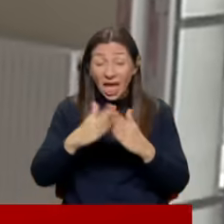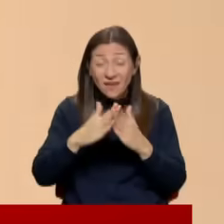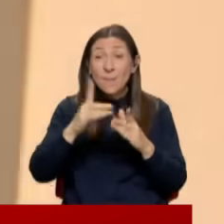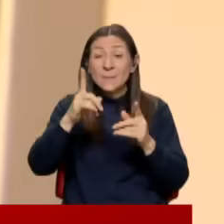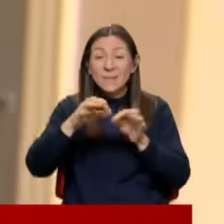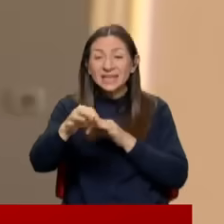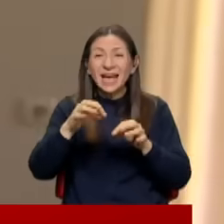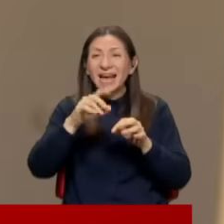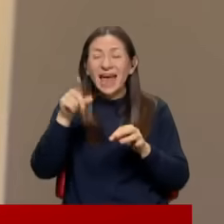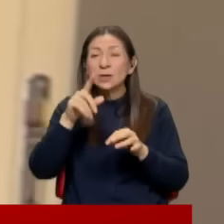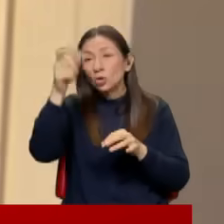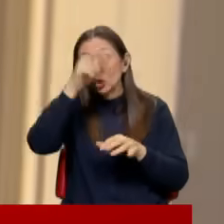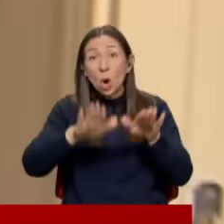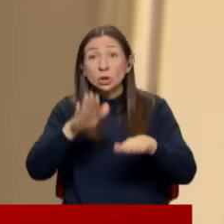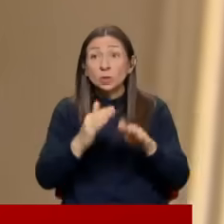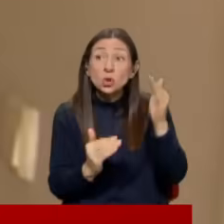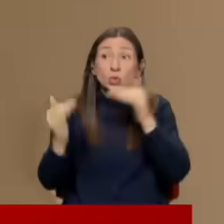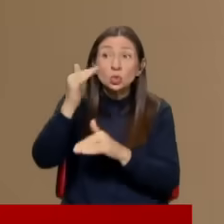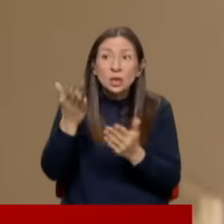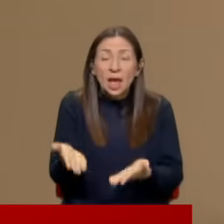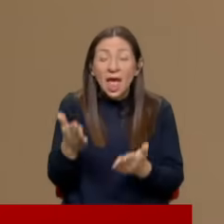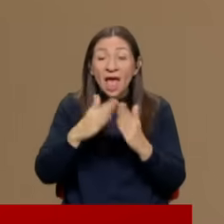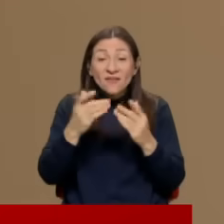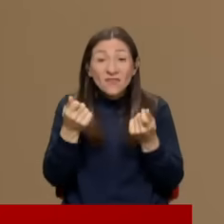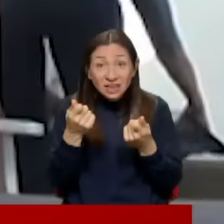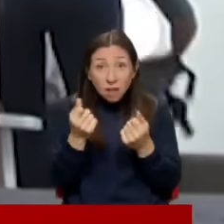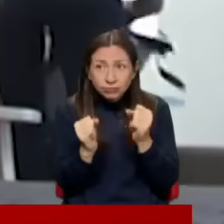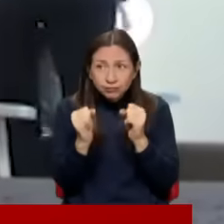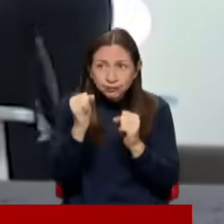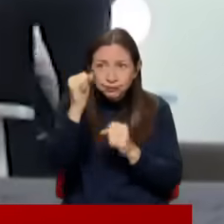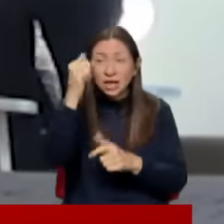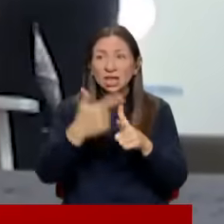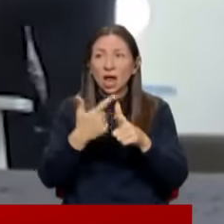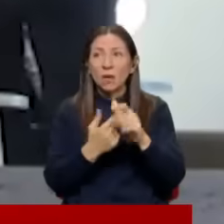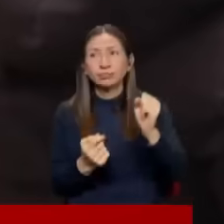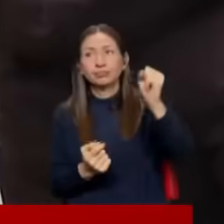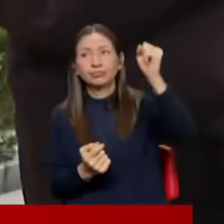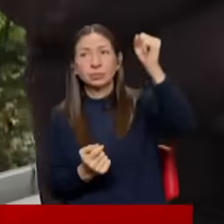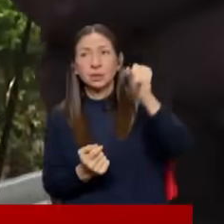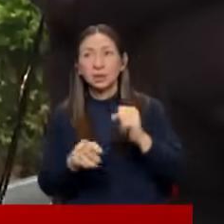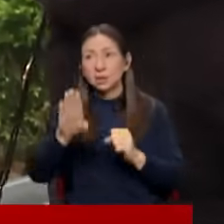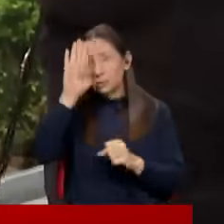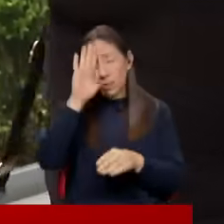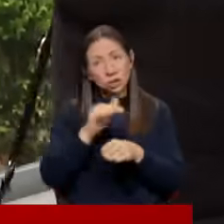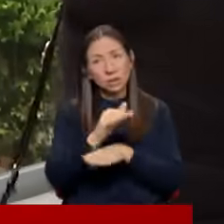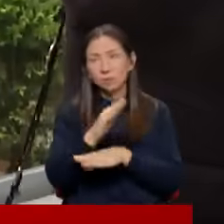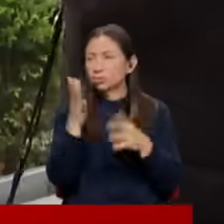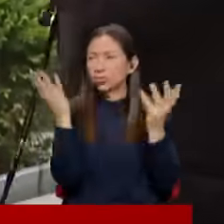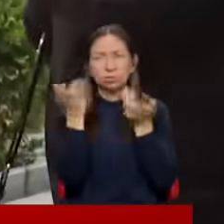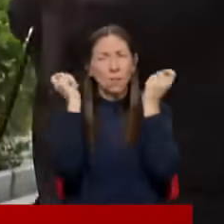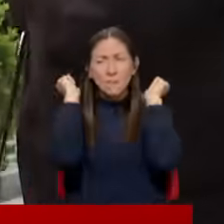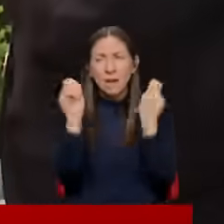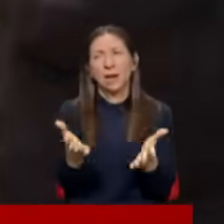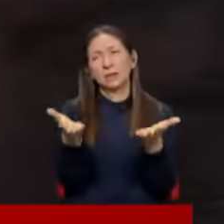konutların metrekare fiyatı Türkiye ortalamasının çok üstünde. Konut fiyatları arttıkça kiralar da tırmanıyor. İstanbul'da yaşamak çok çok